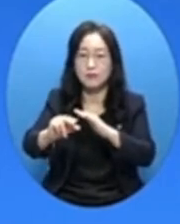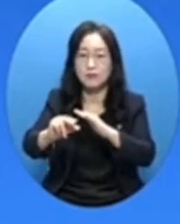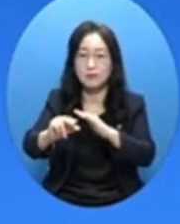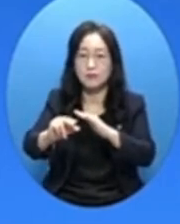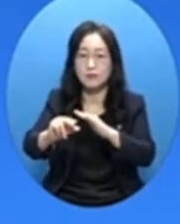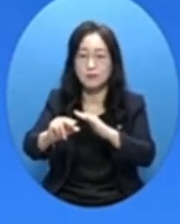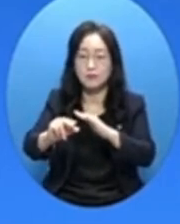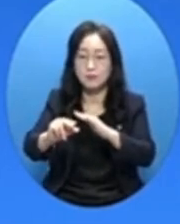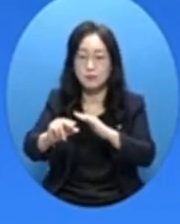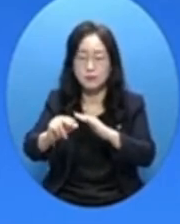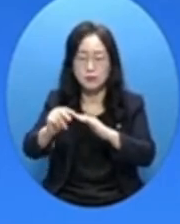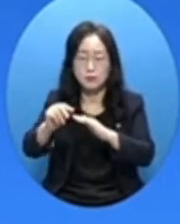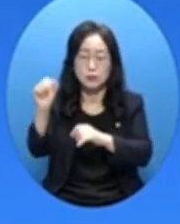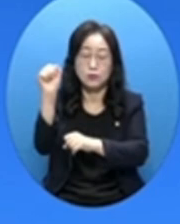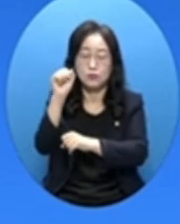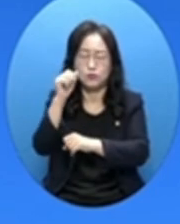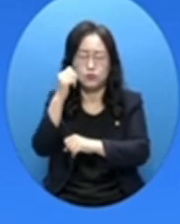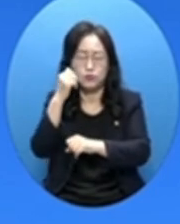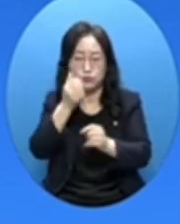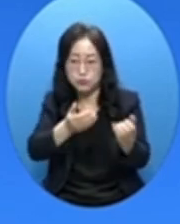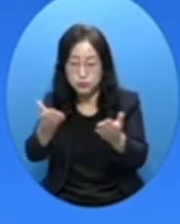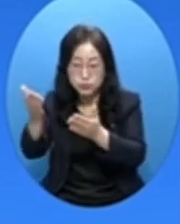승무원을 칼로 찔러 죽여서 온